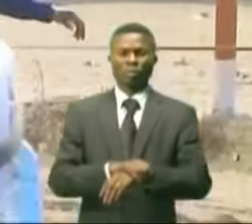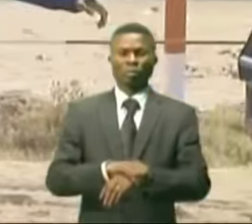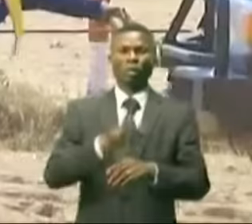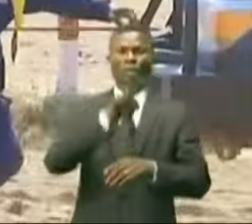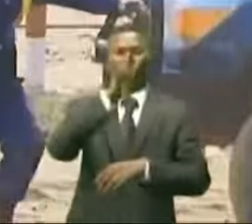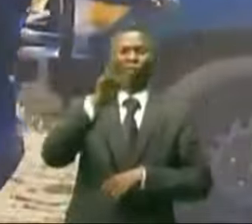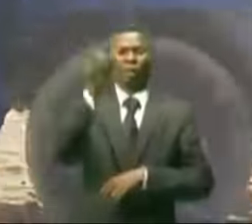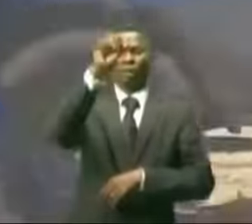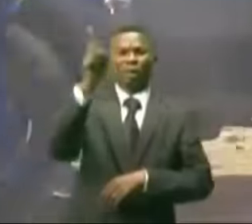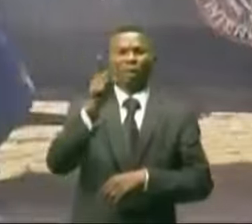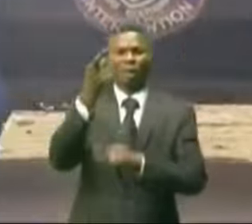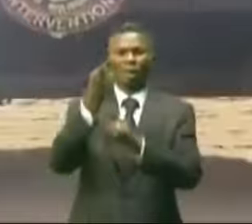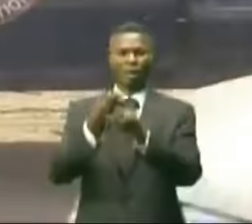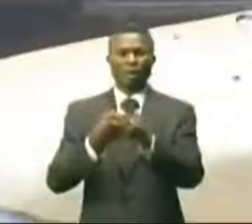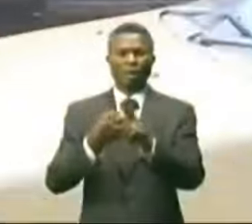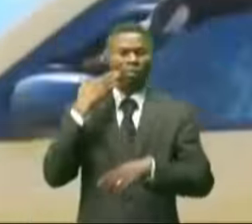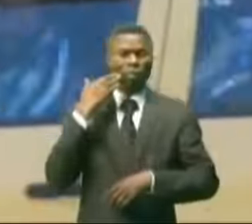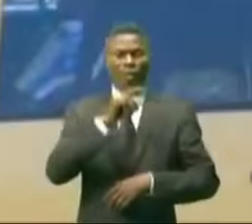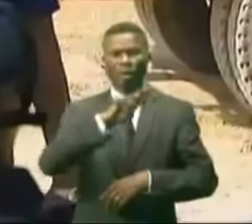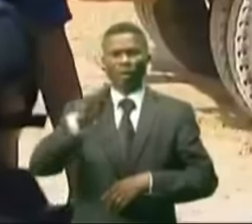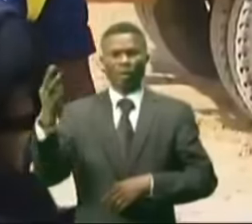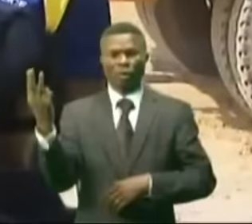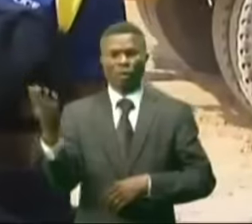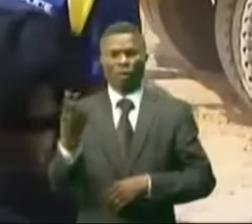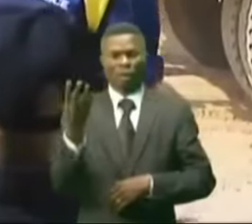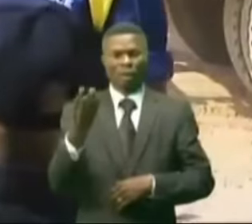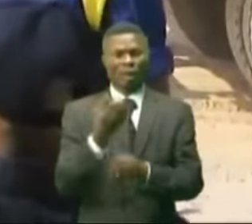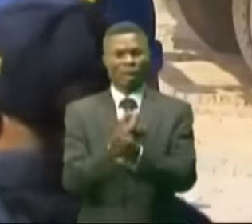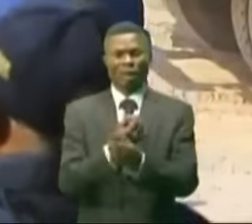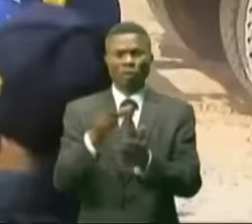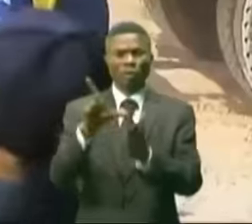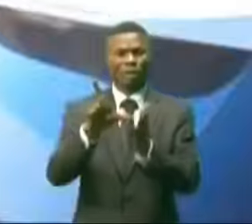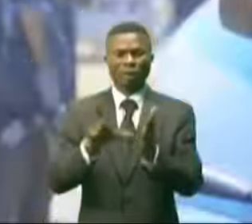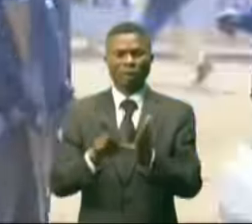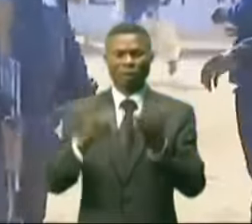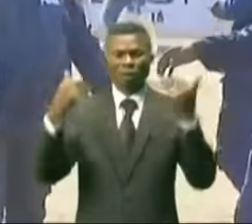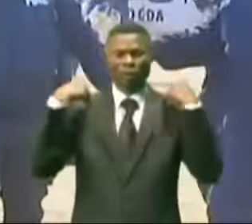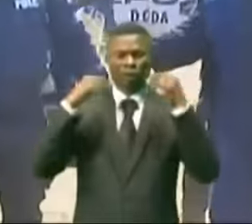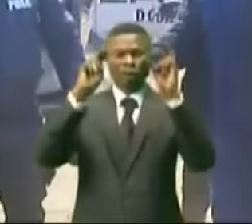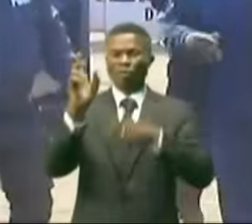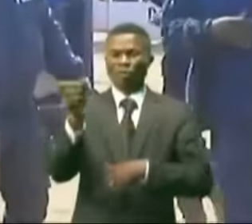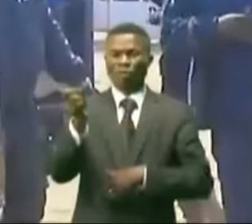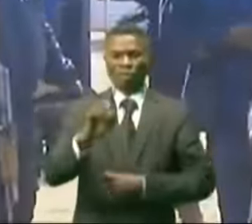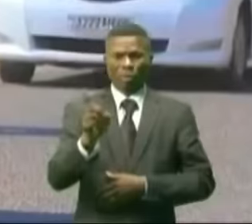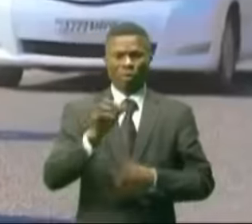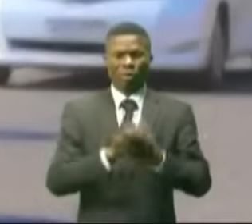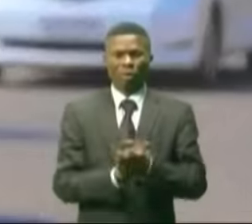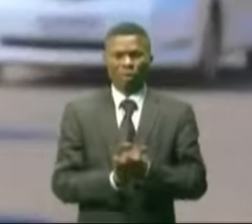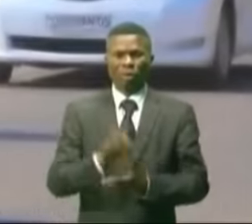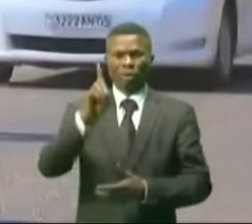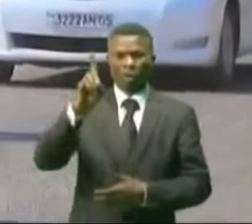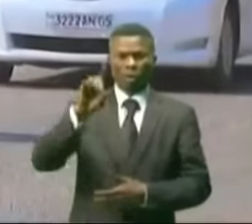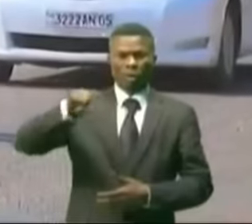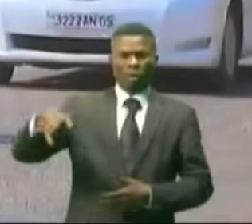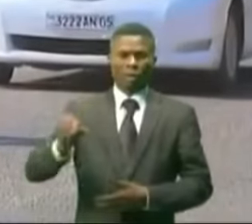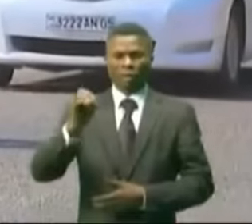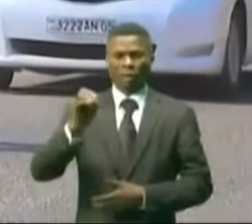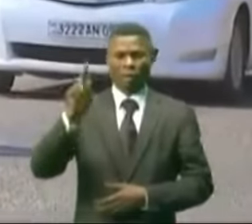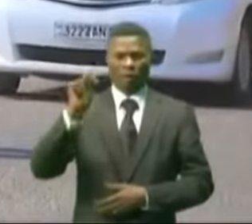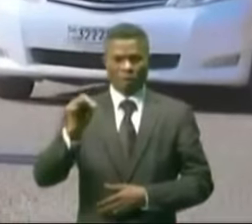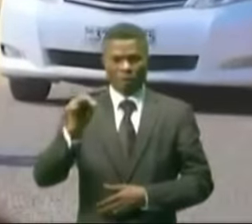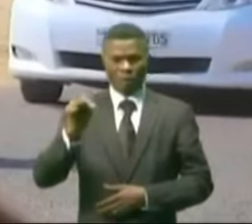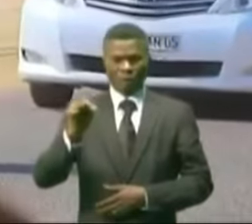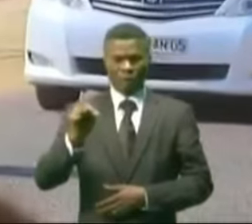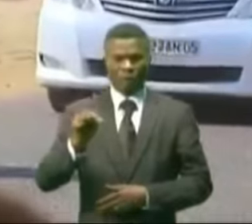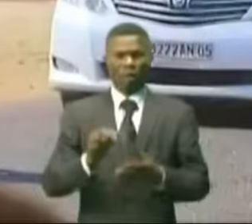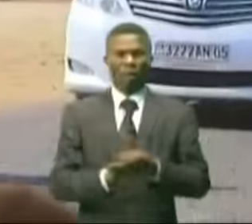mai 2024 suite au non-respect des mesures prises par l'autorité urbaine Joyce Tunda Chansa. Ces